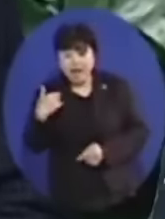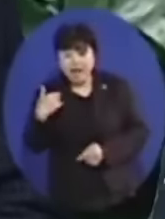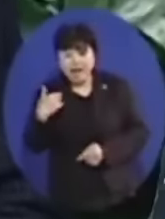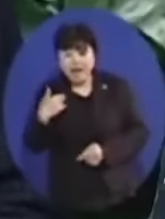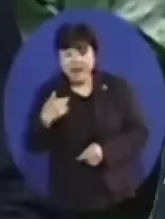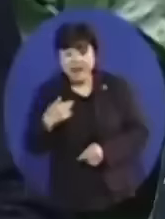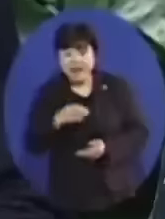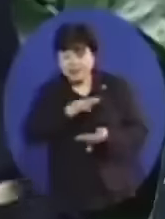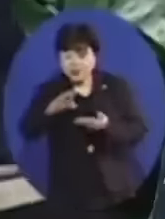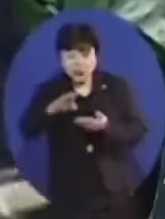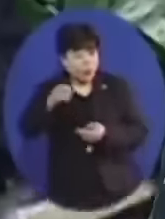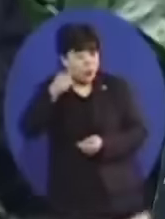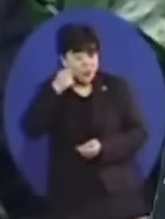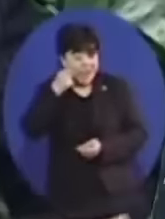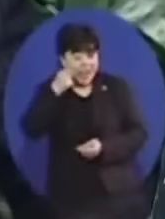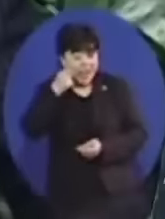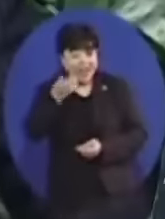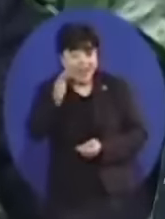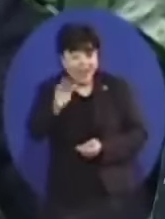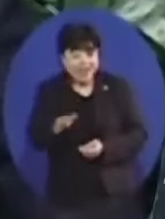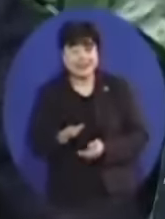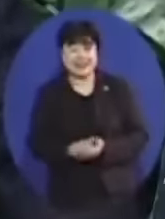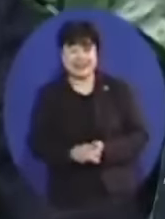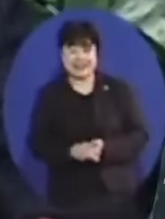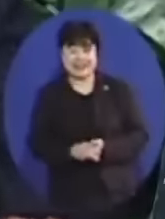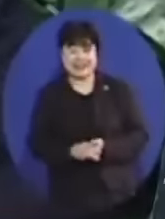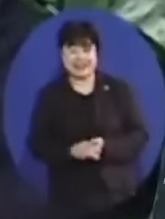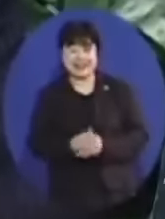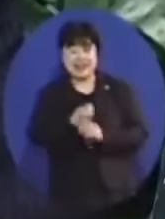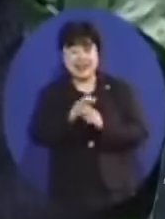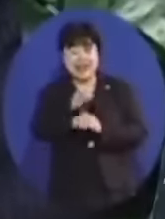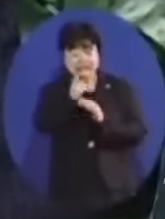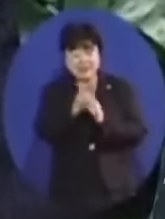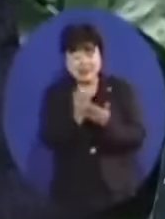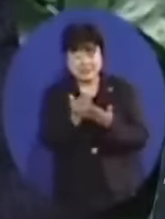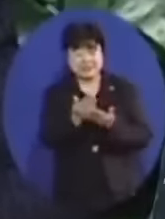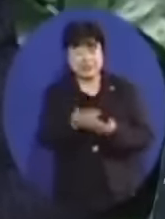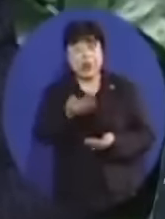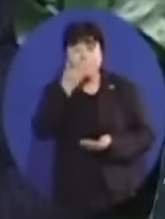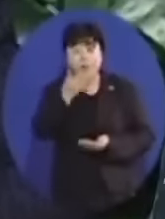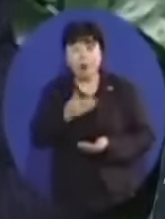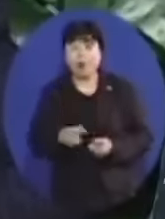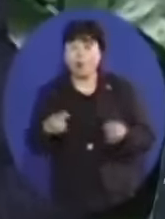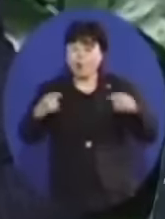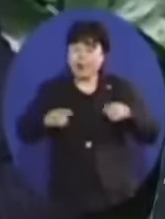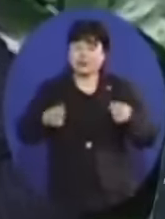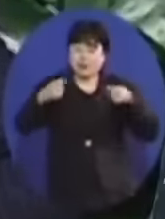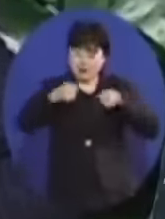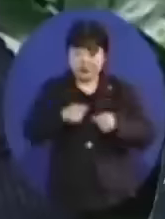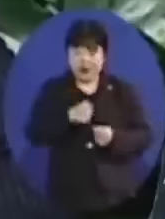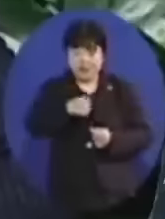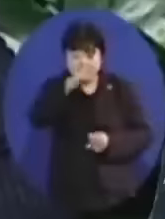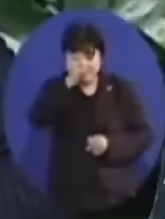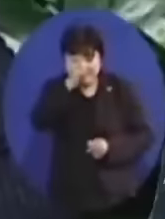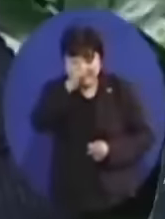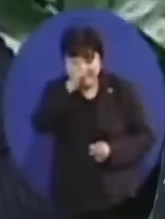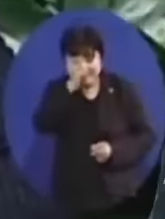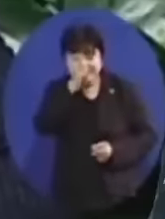적용할 줄 몰라요. 그러나 저는 성경을 현실에 먹고 마시고 입고 가질 수